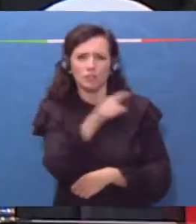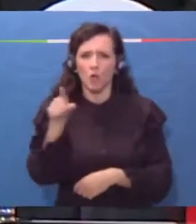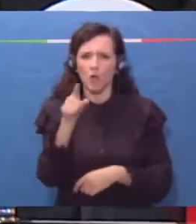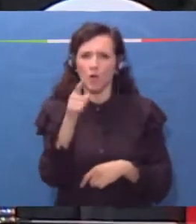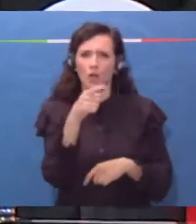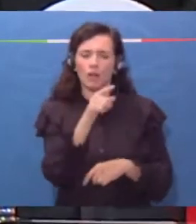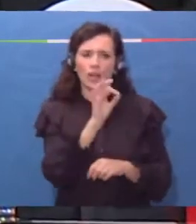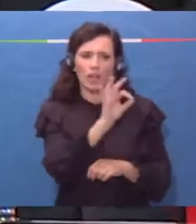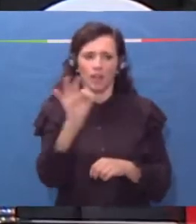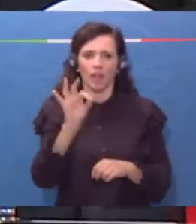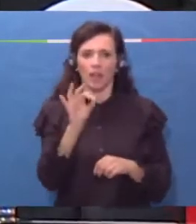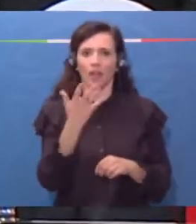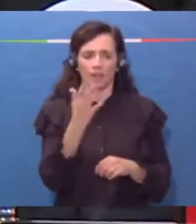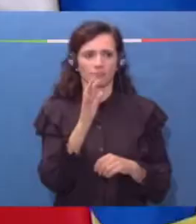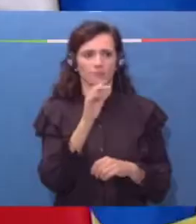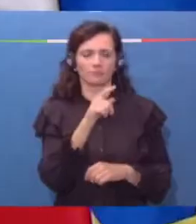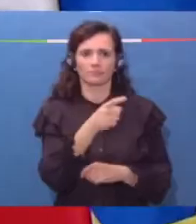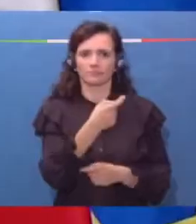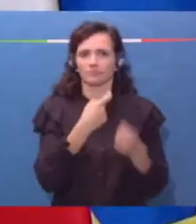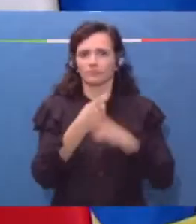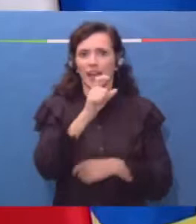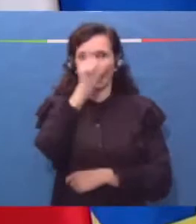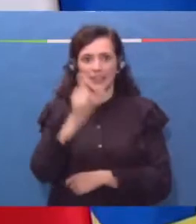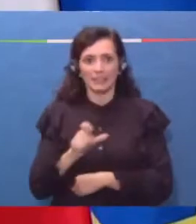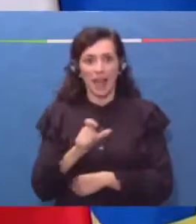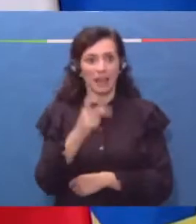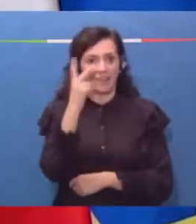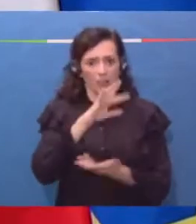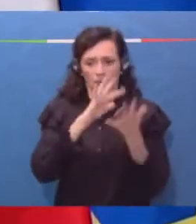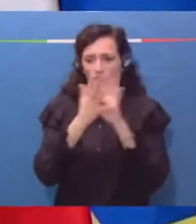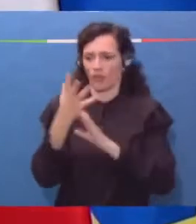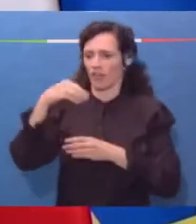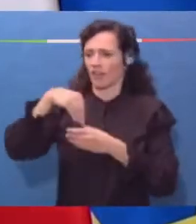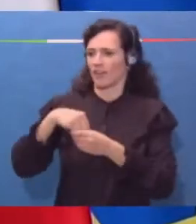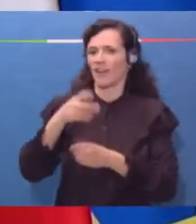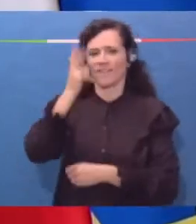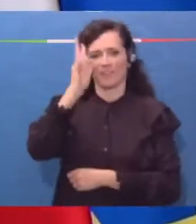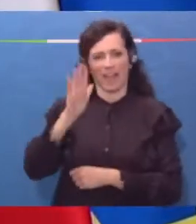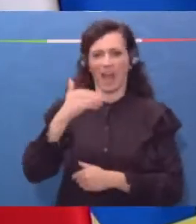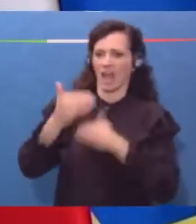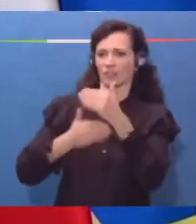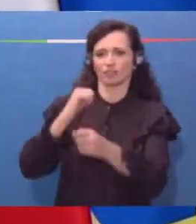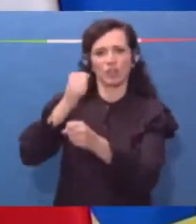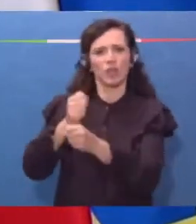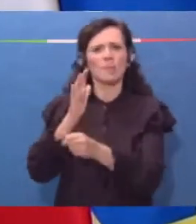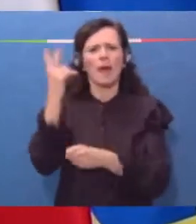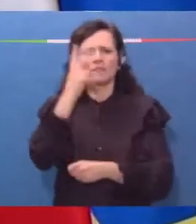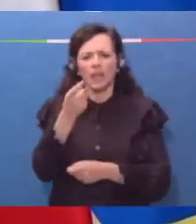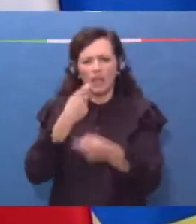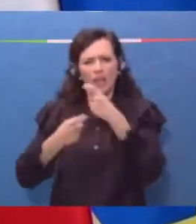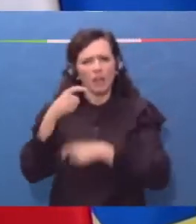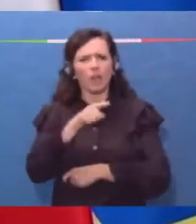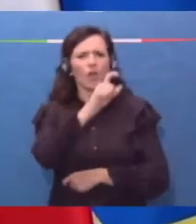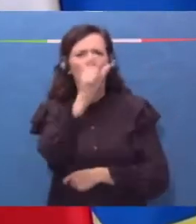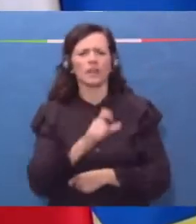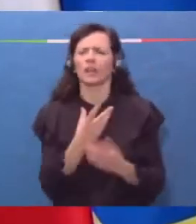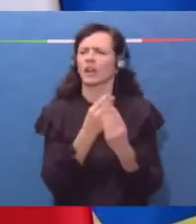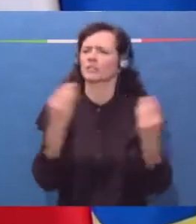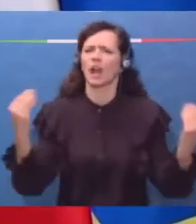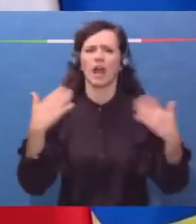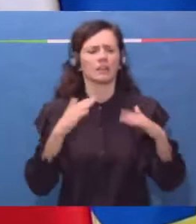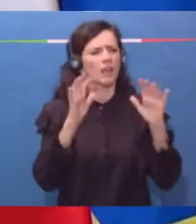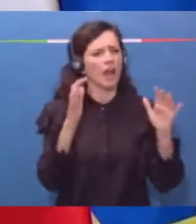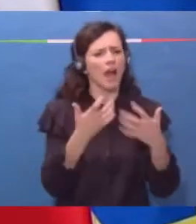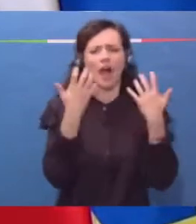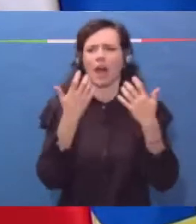anche se li avevamo fatti nostri, ma tanta intimità nelle arti, nei periodi